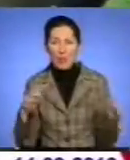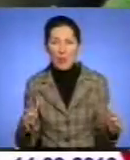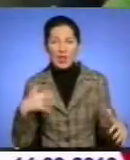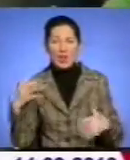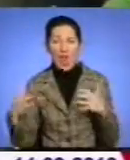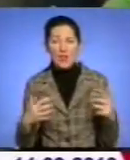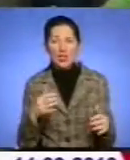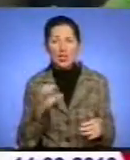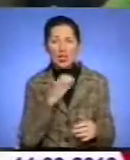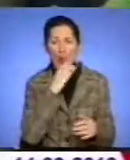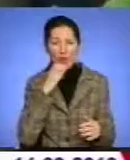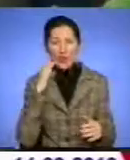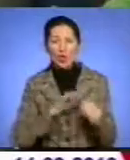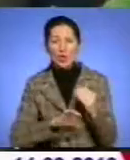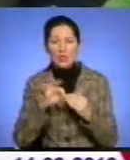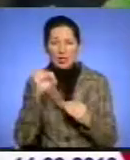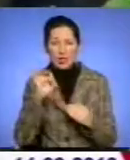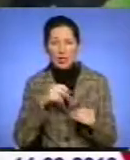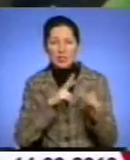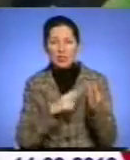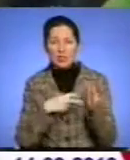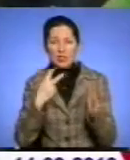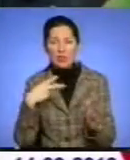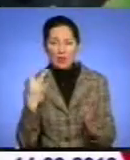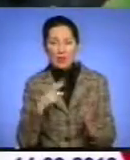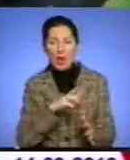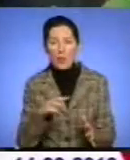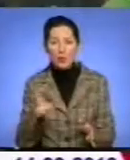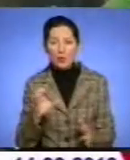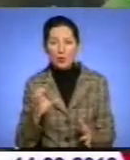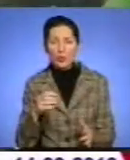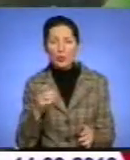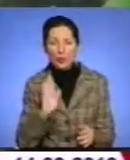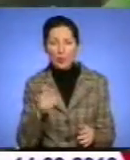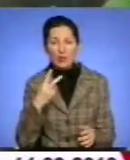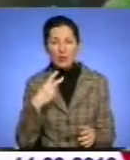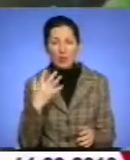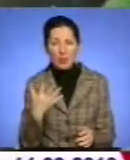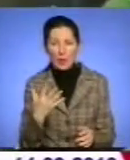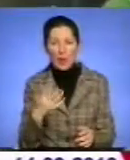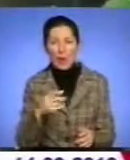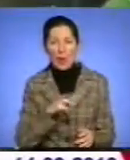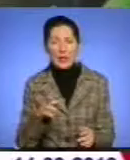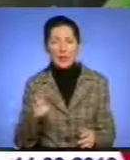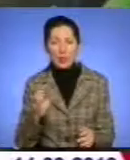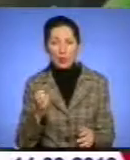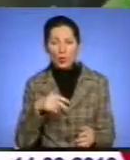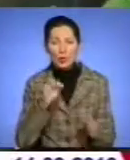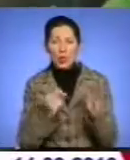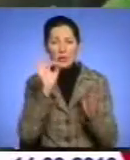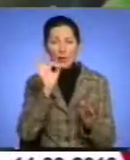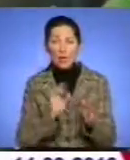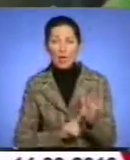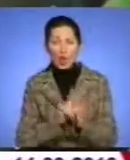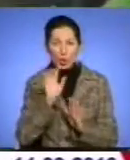Вітер північно-східний 17-22 метри за секунду, подекуди до 25 метрів за секунду. Температурні показники вночі